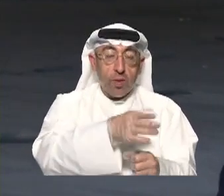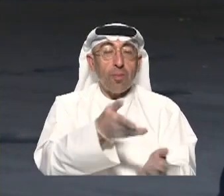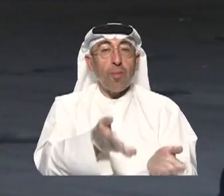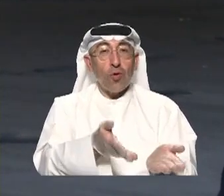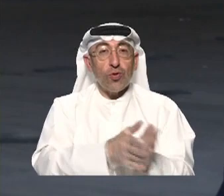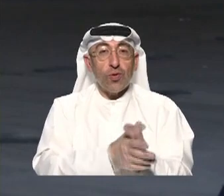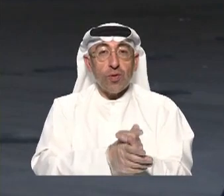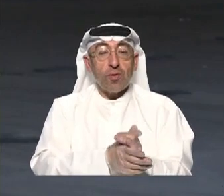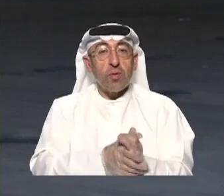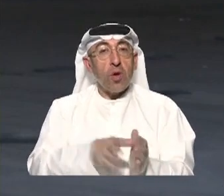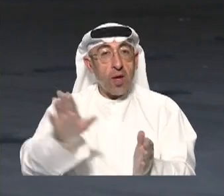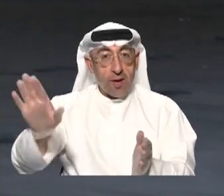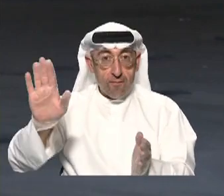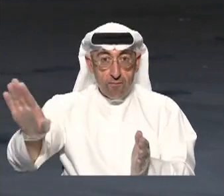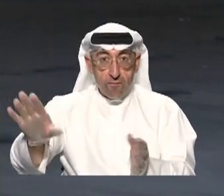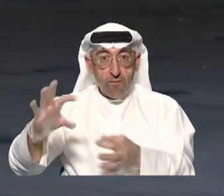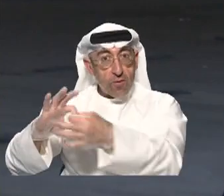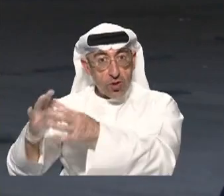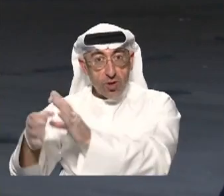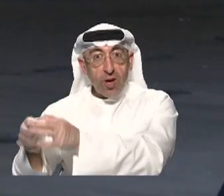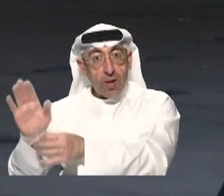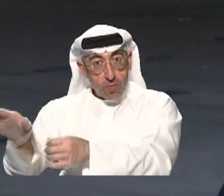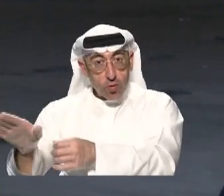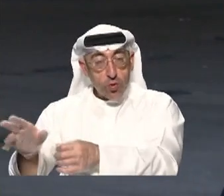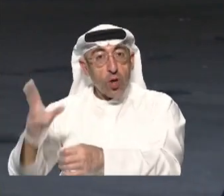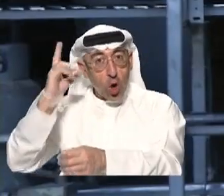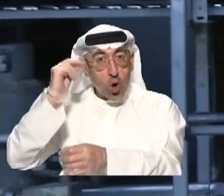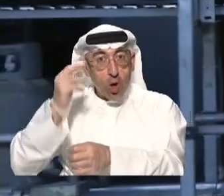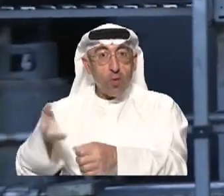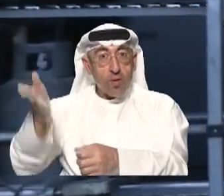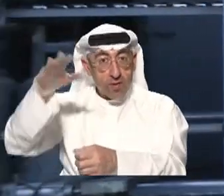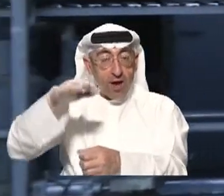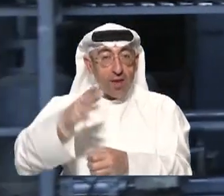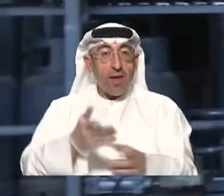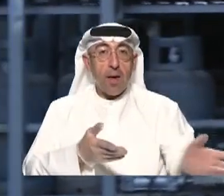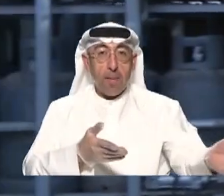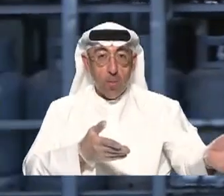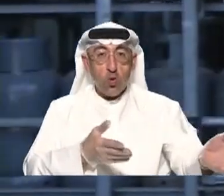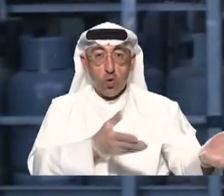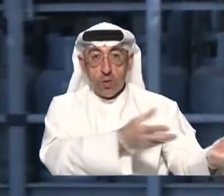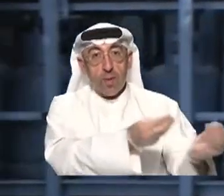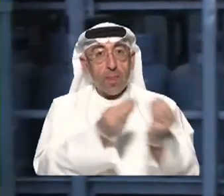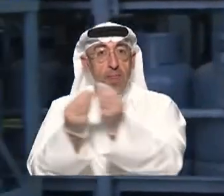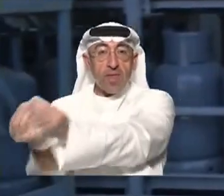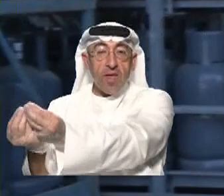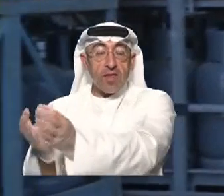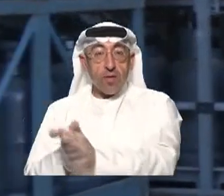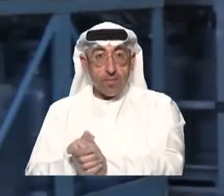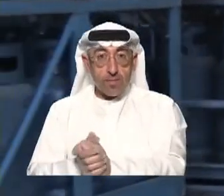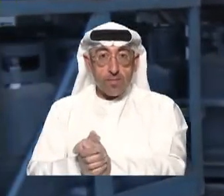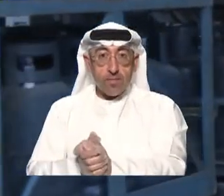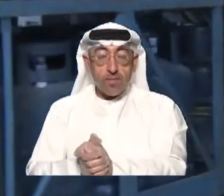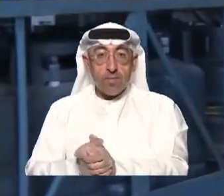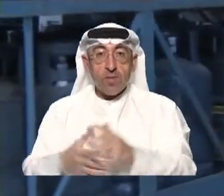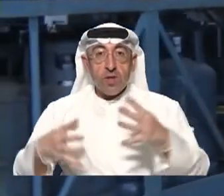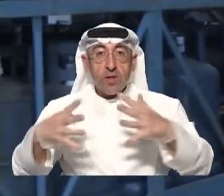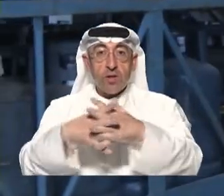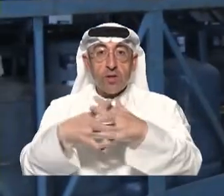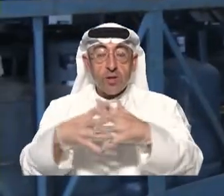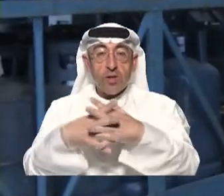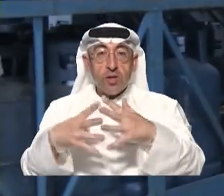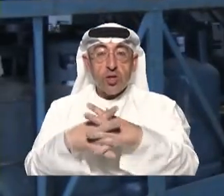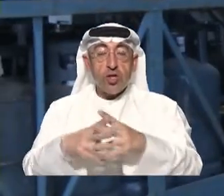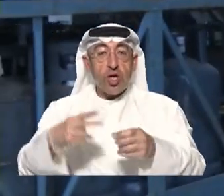داخل الخزانات يكفينا لمدة طويلة وما في أي خوف. شركة ناقلات النفط تواكب التوجيهات